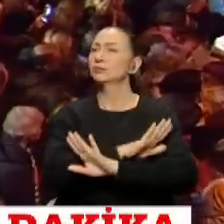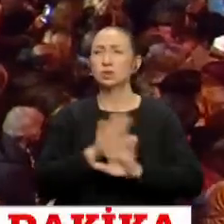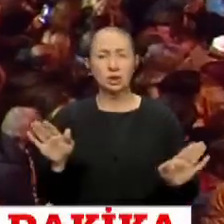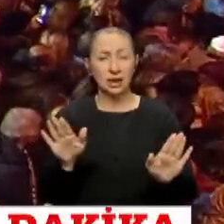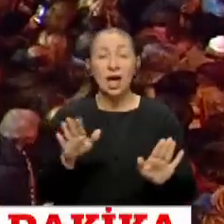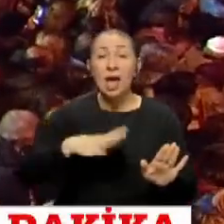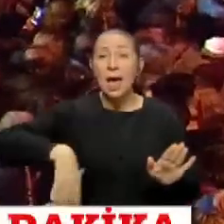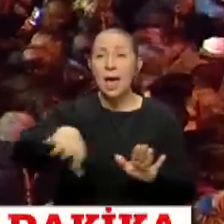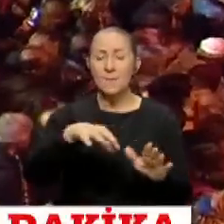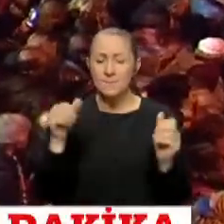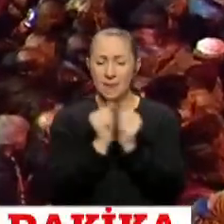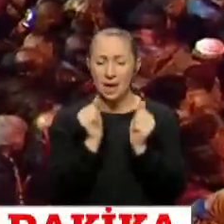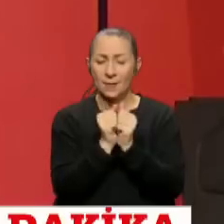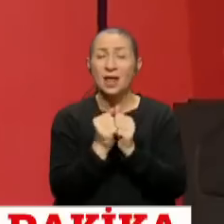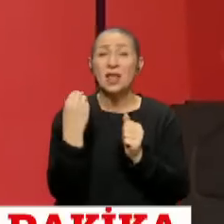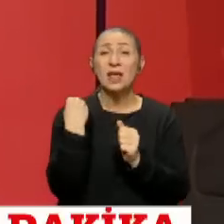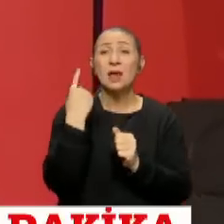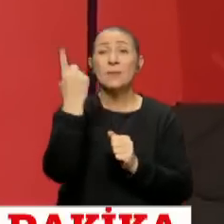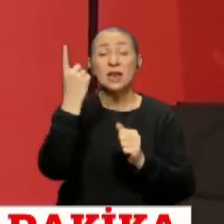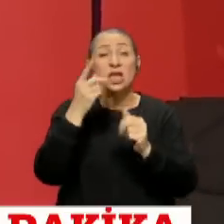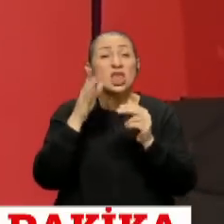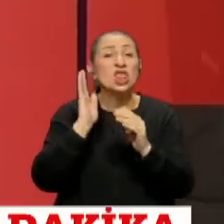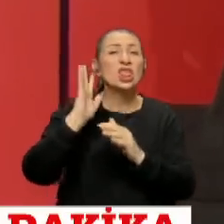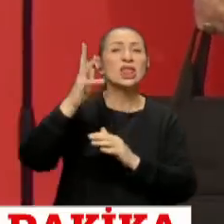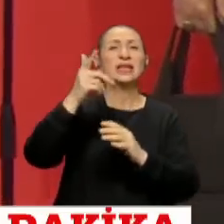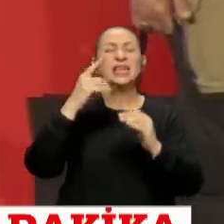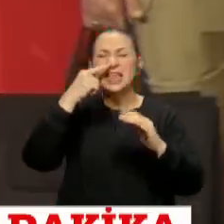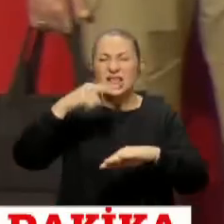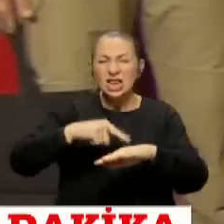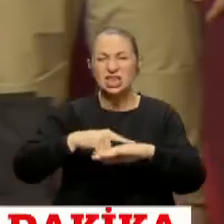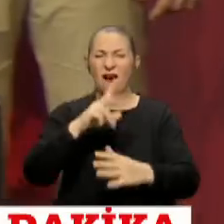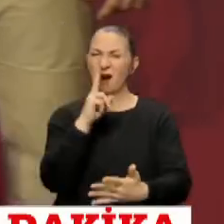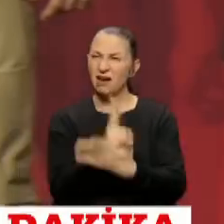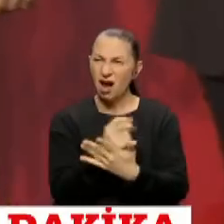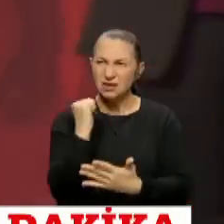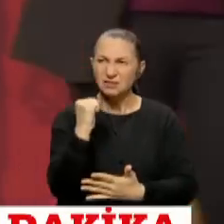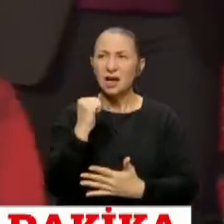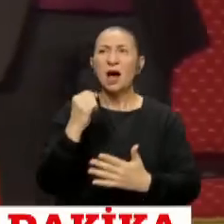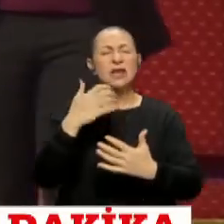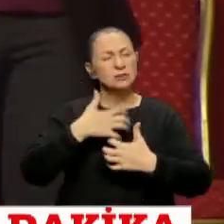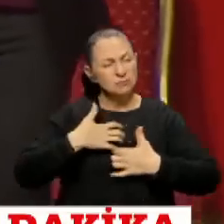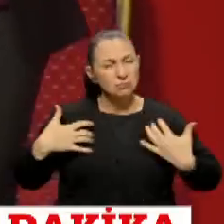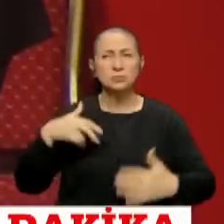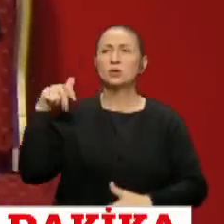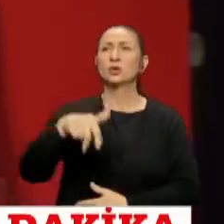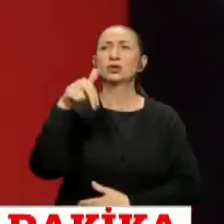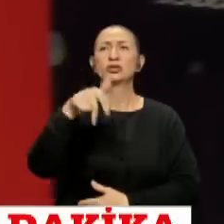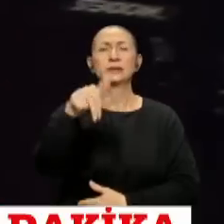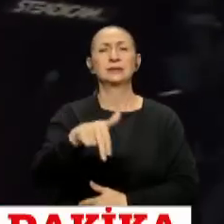kaybetmeyecek. Hep beraber yeni bir ufka inançla, kararlılıkla, azimle